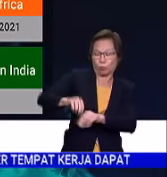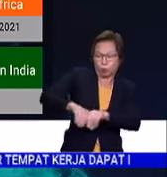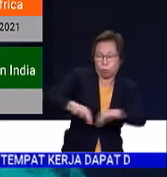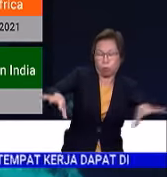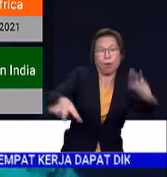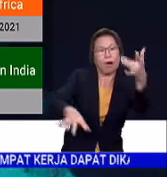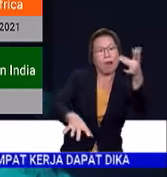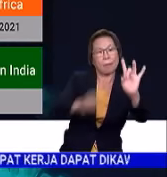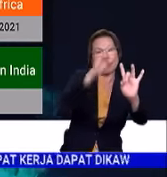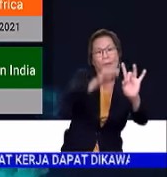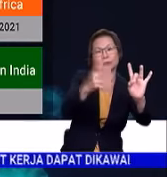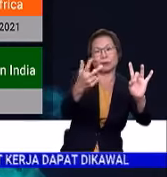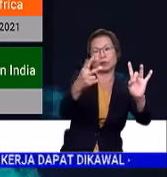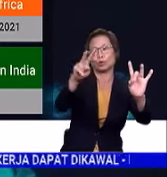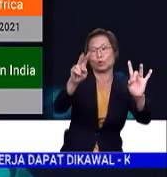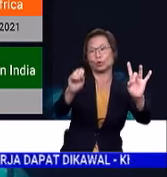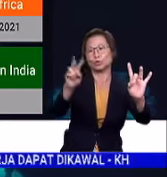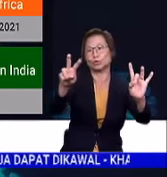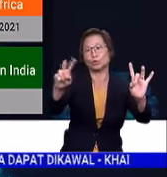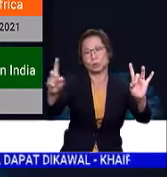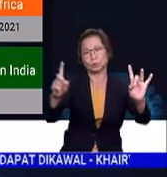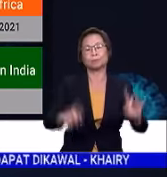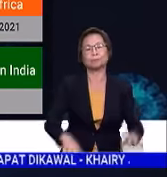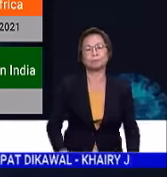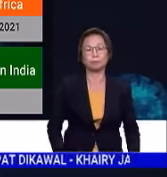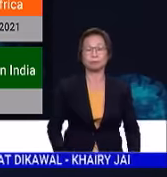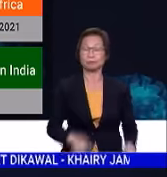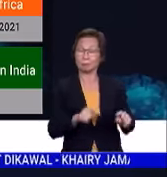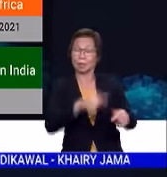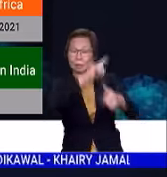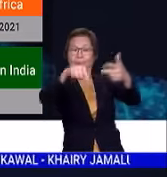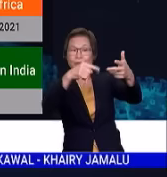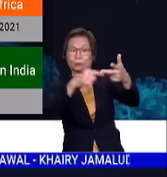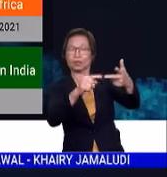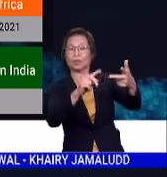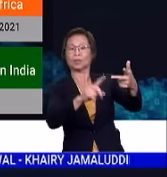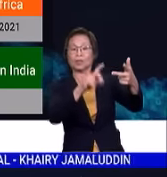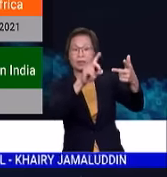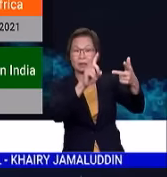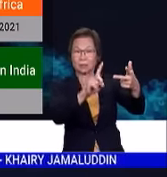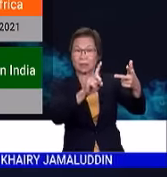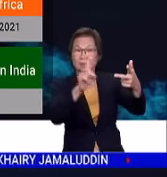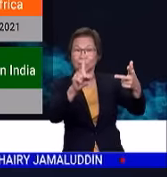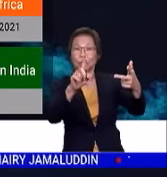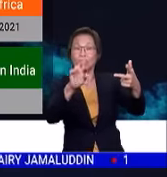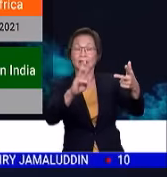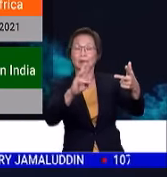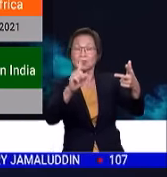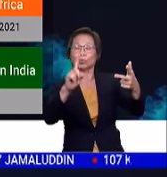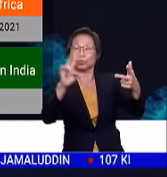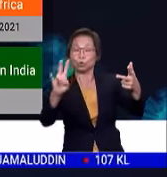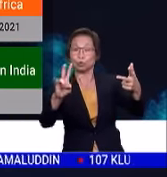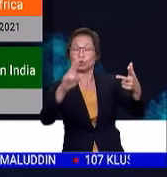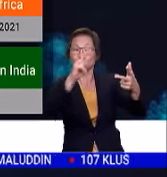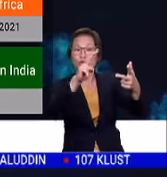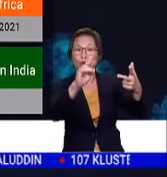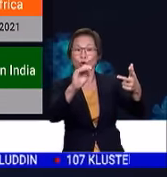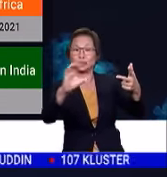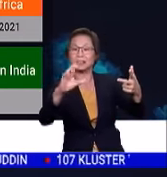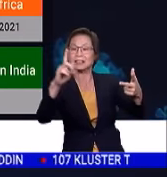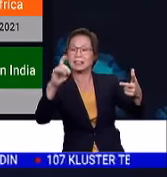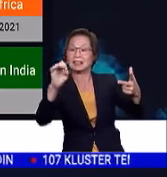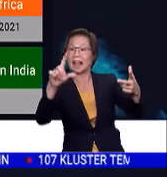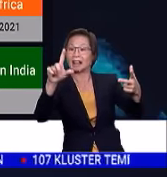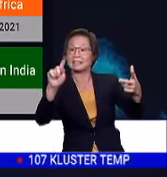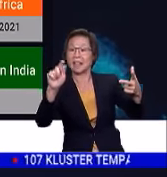pada 18 Mac 2021. Ini diikuti B.1.6.1.7.2 VOC Delta